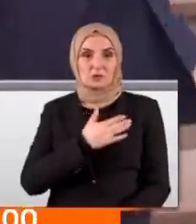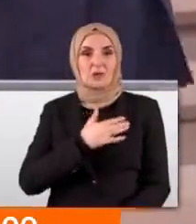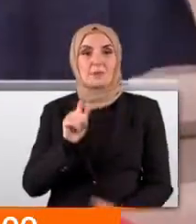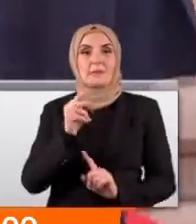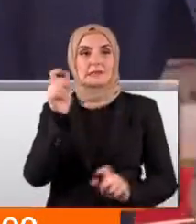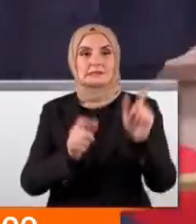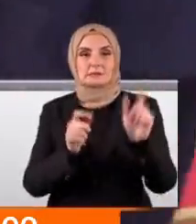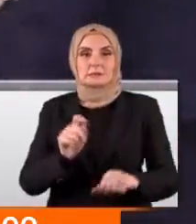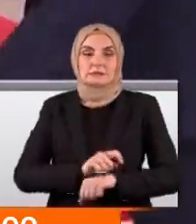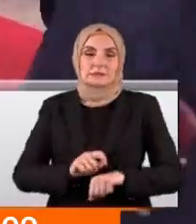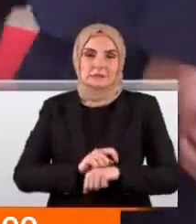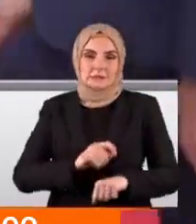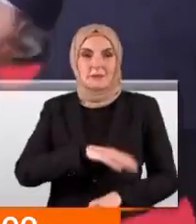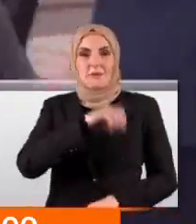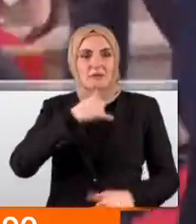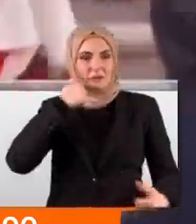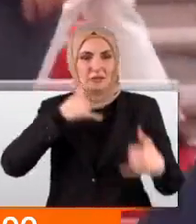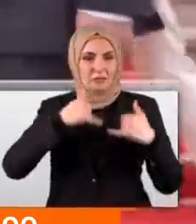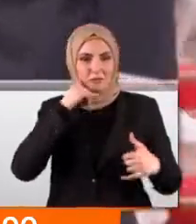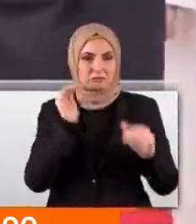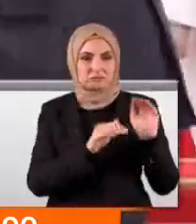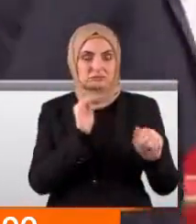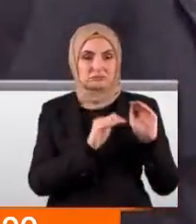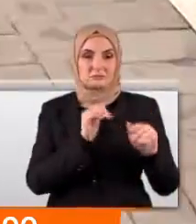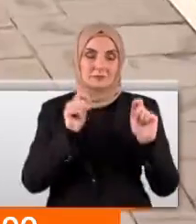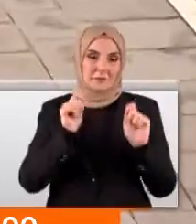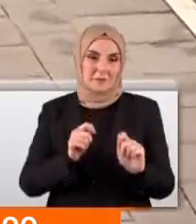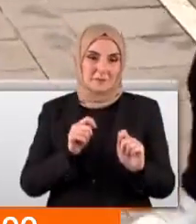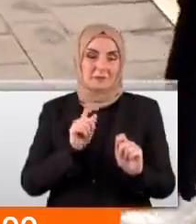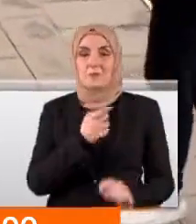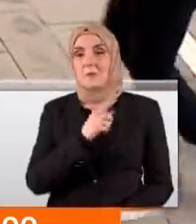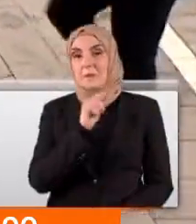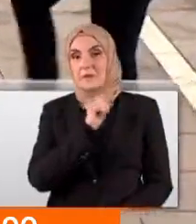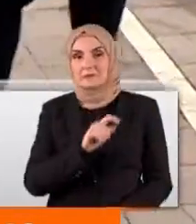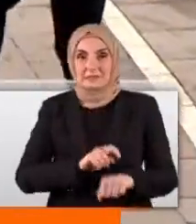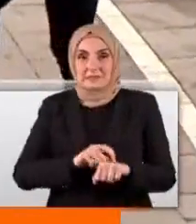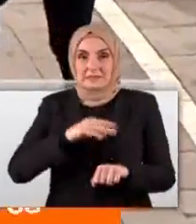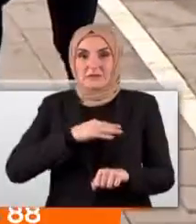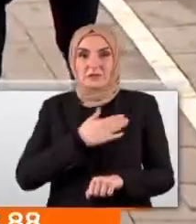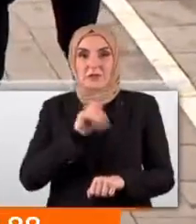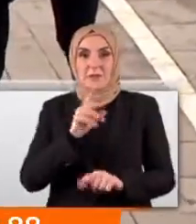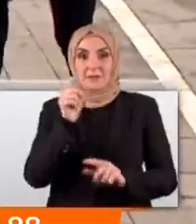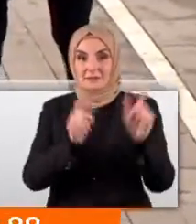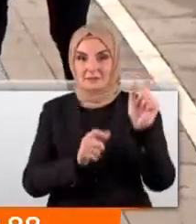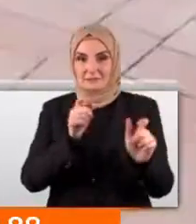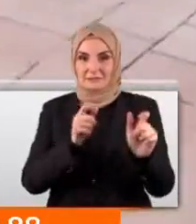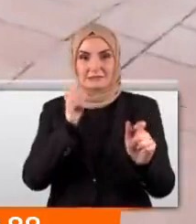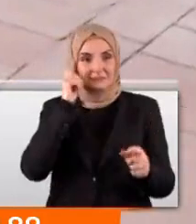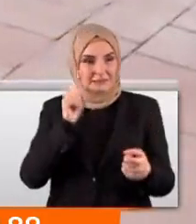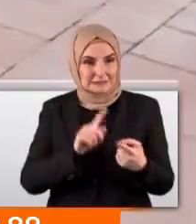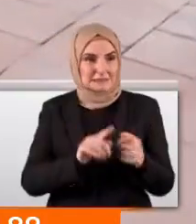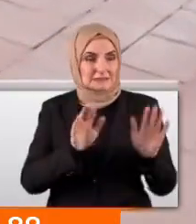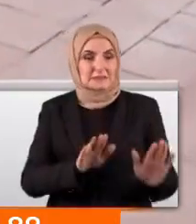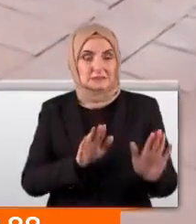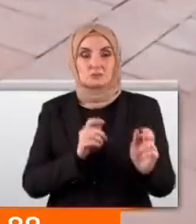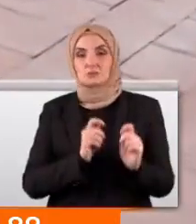telefon yağmuruna tuttuğu, parti yönetiminin de kızgın CHP'lileri güçlükle sakinleştirdiği konuşuluyor.